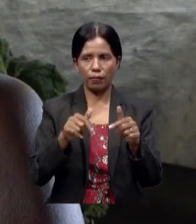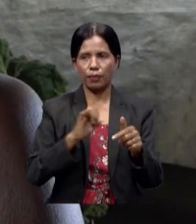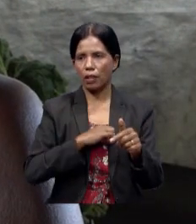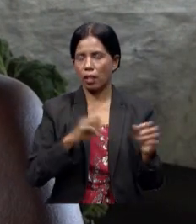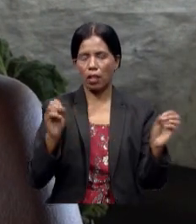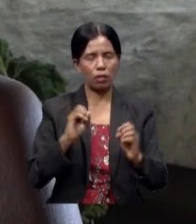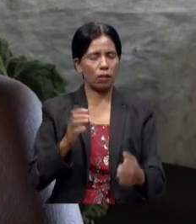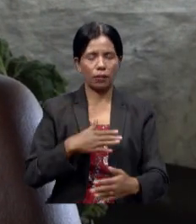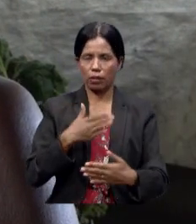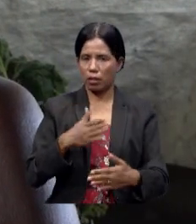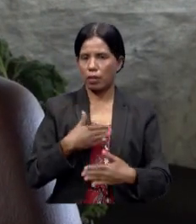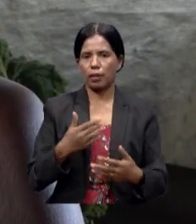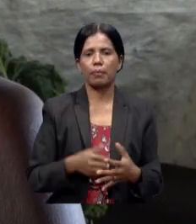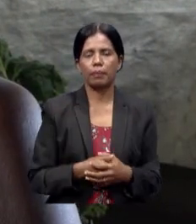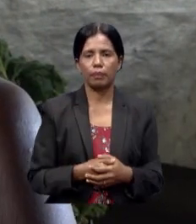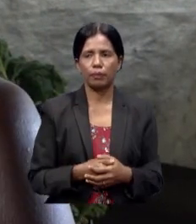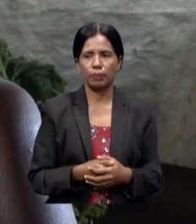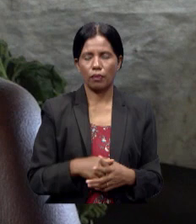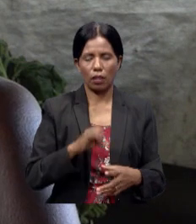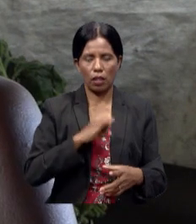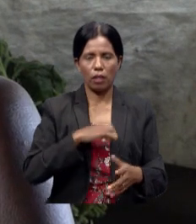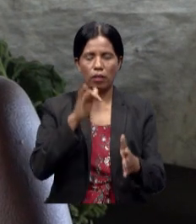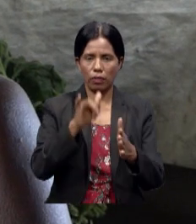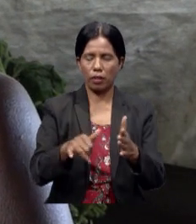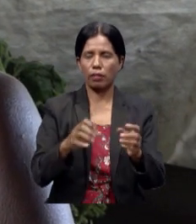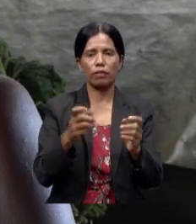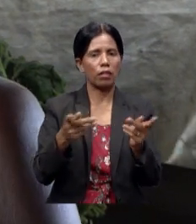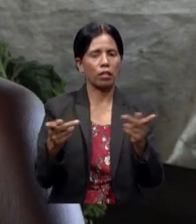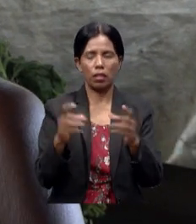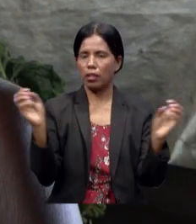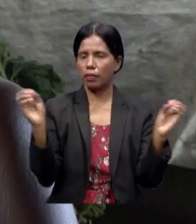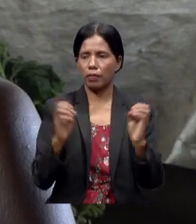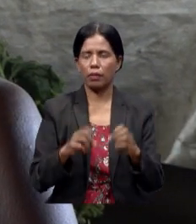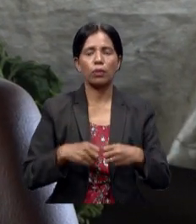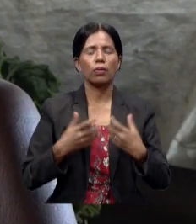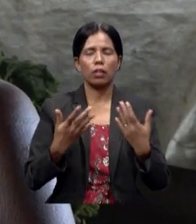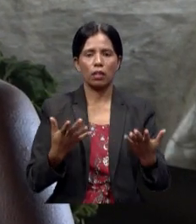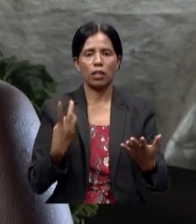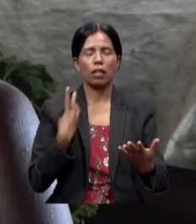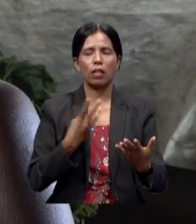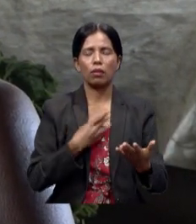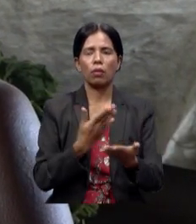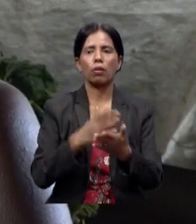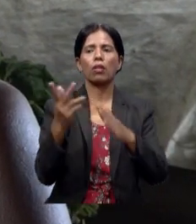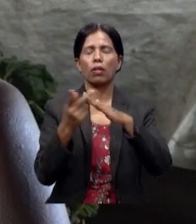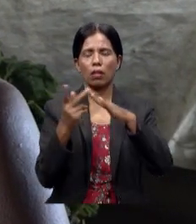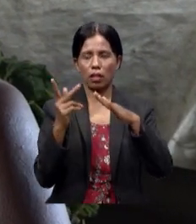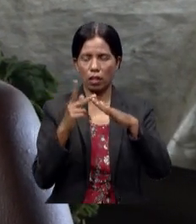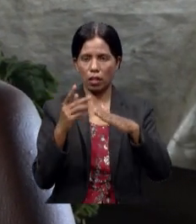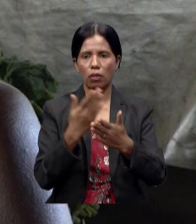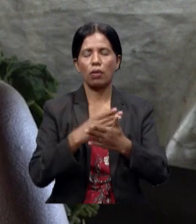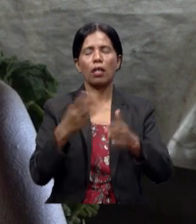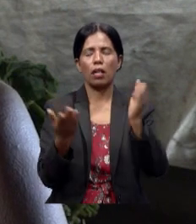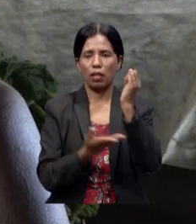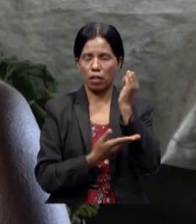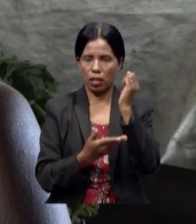pun tente. Hau hela fatin mak lai ya. Atu hal nusama hau tu hola kalen hola ai. Atu